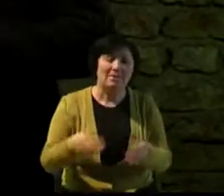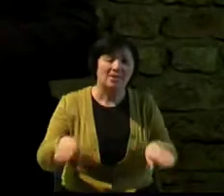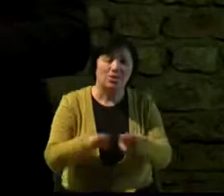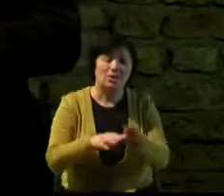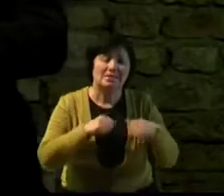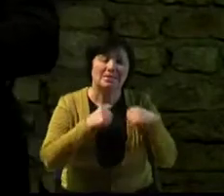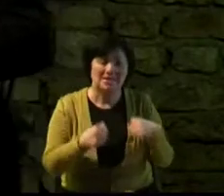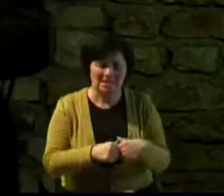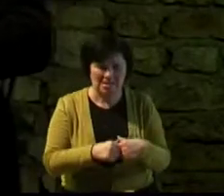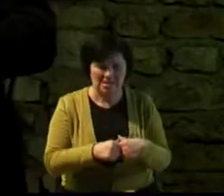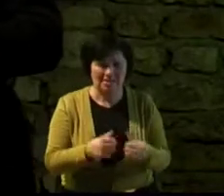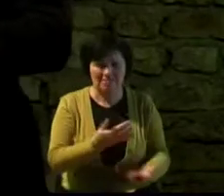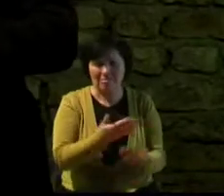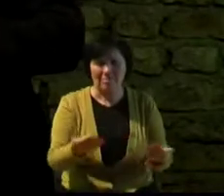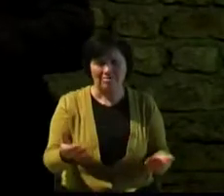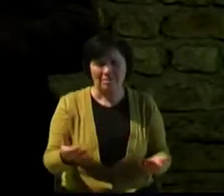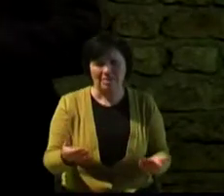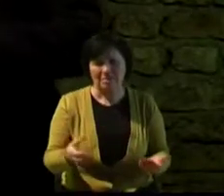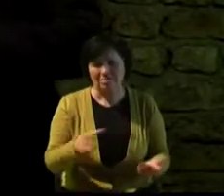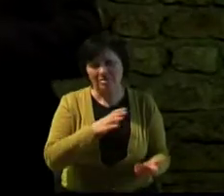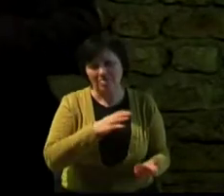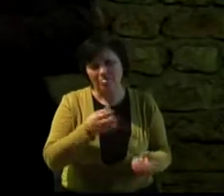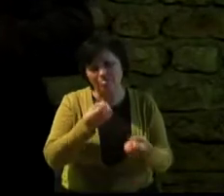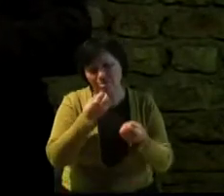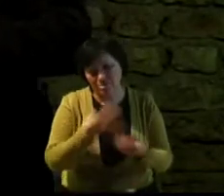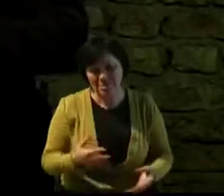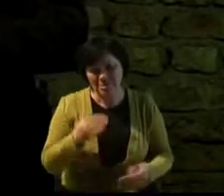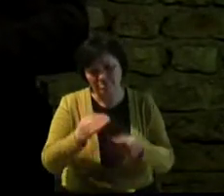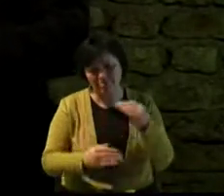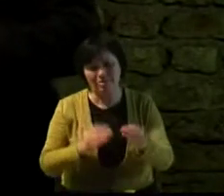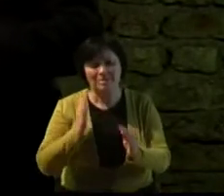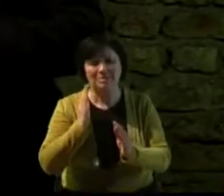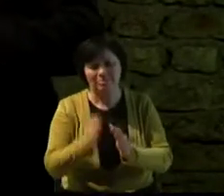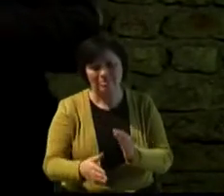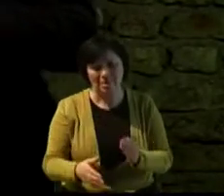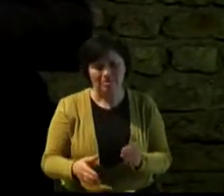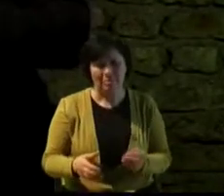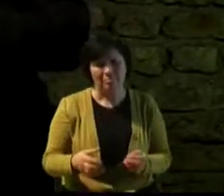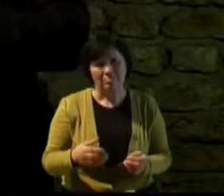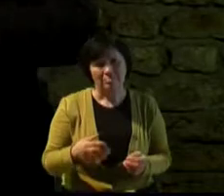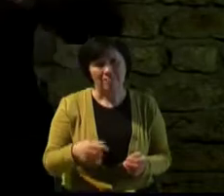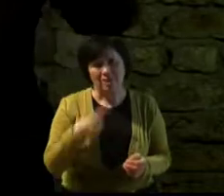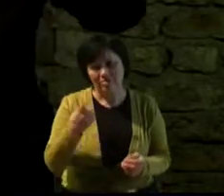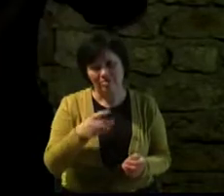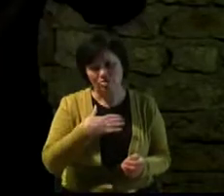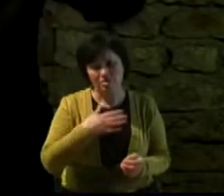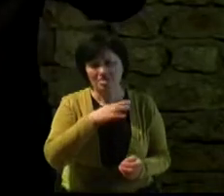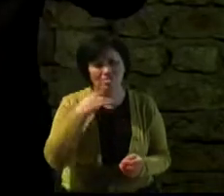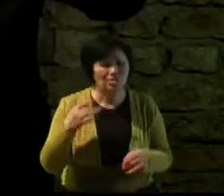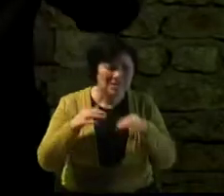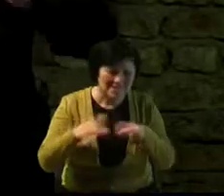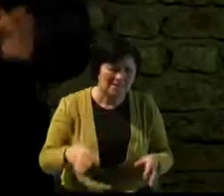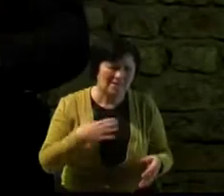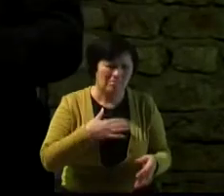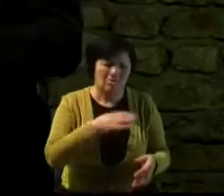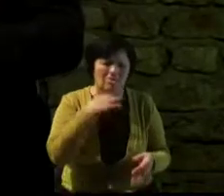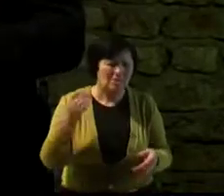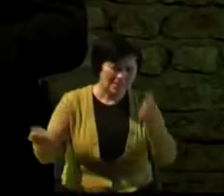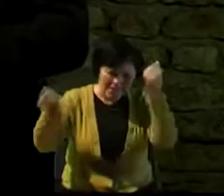Я посреди них». Это обетование, прежде всего, оно касается